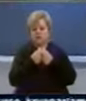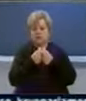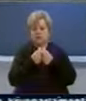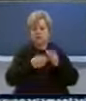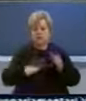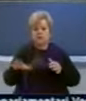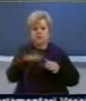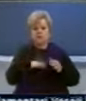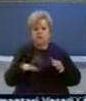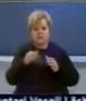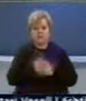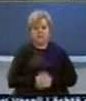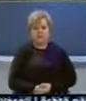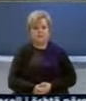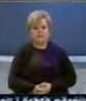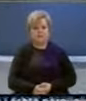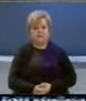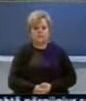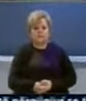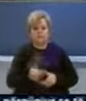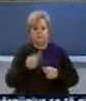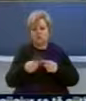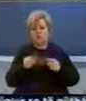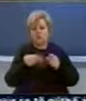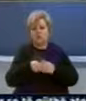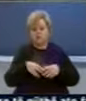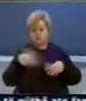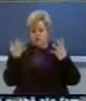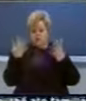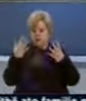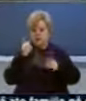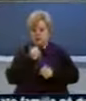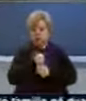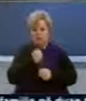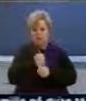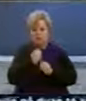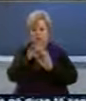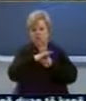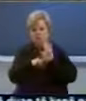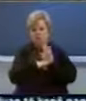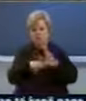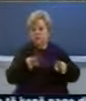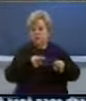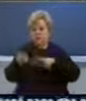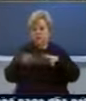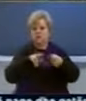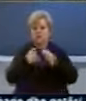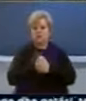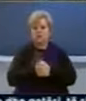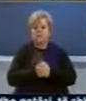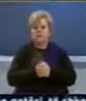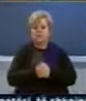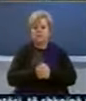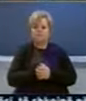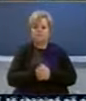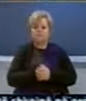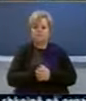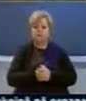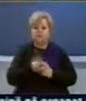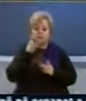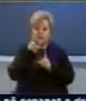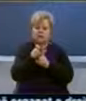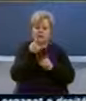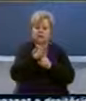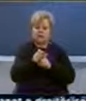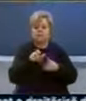territoriale. Qysh në vitin 2009 kur kemi punuar në ligjin për gjykatat, kemi qenë këmbëngulës që të kemi